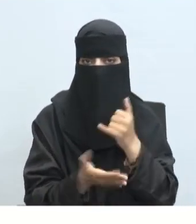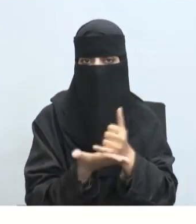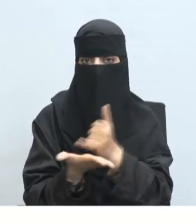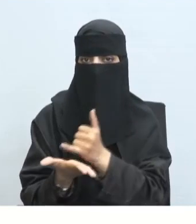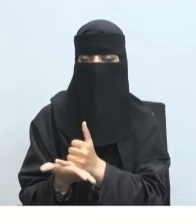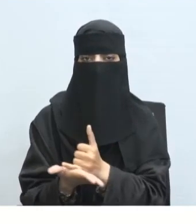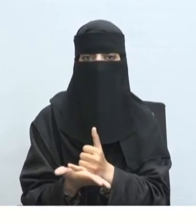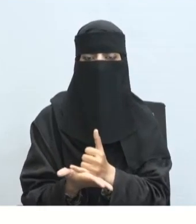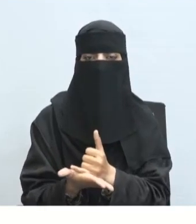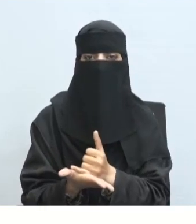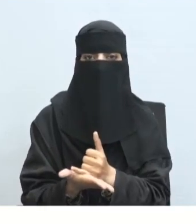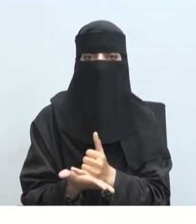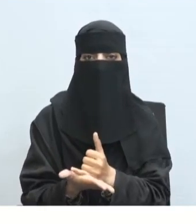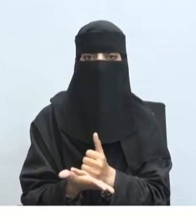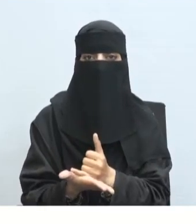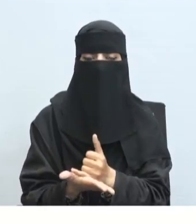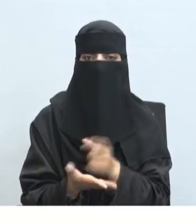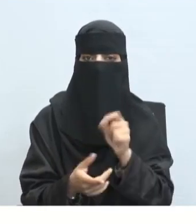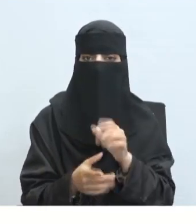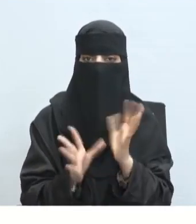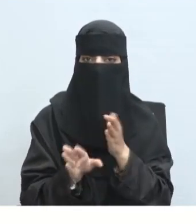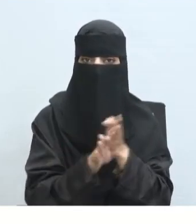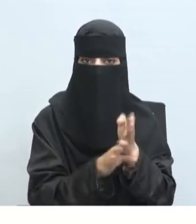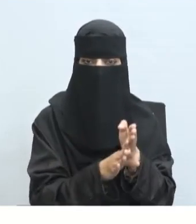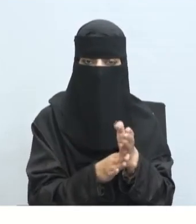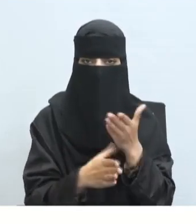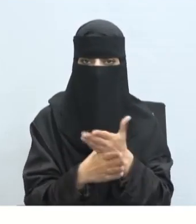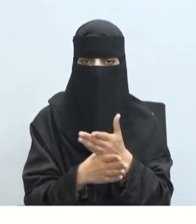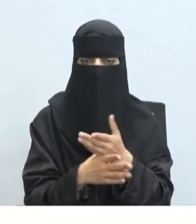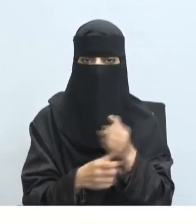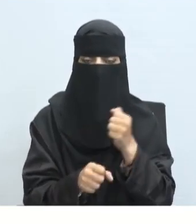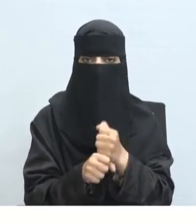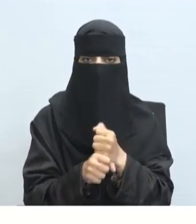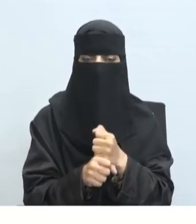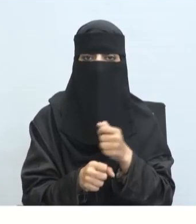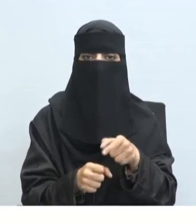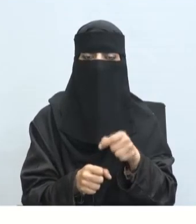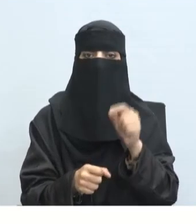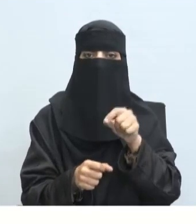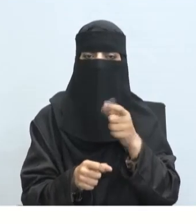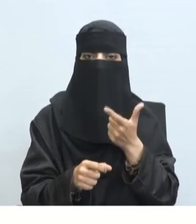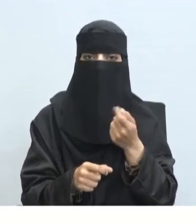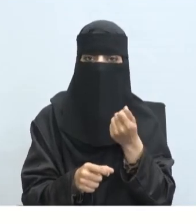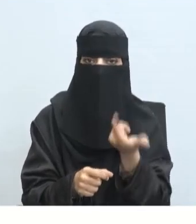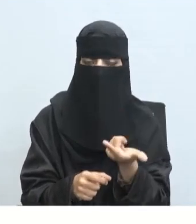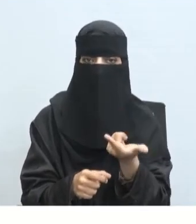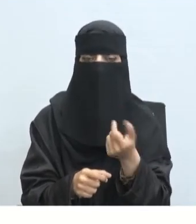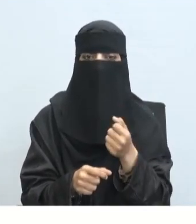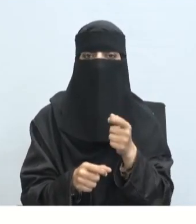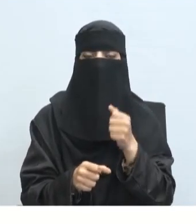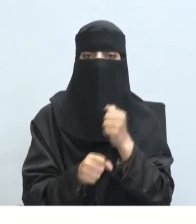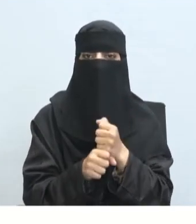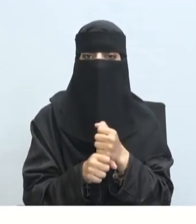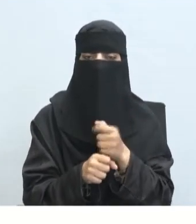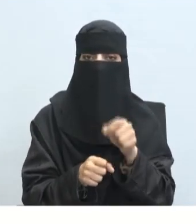ذكرنا هم مسؤولون ايضا في كل مجال فقد يكون لدينا موظف في التسويق موظف في الماليه موظف في